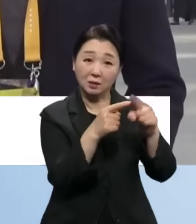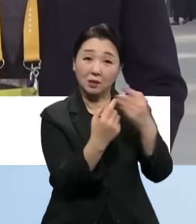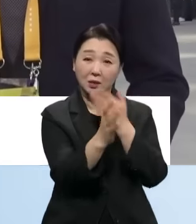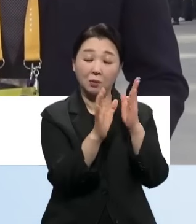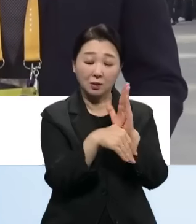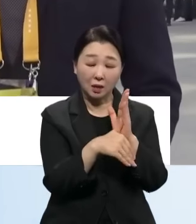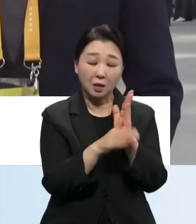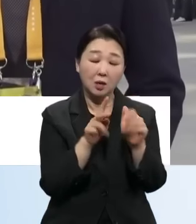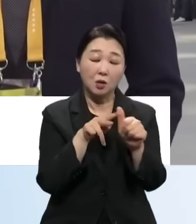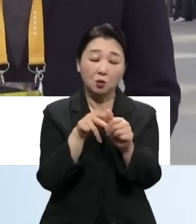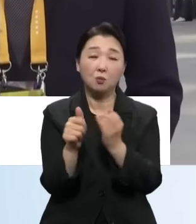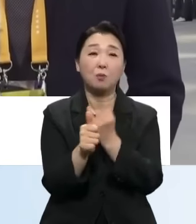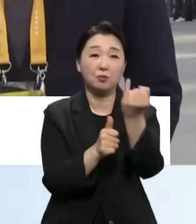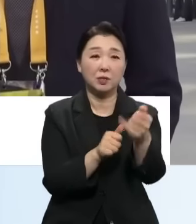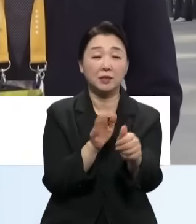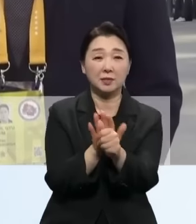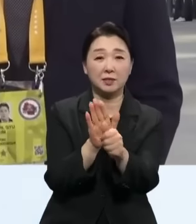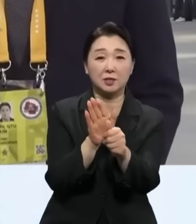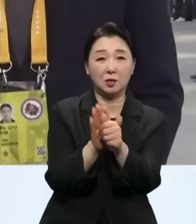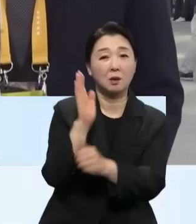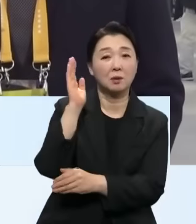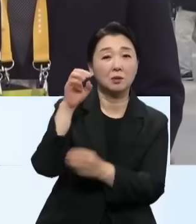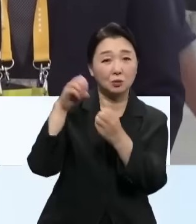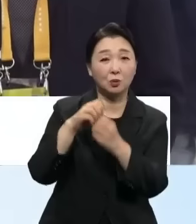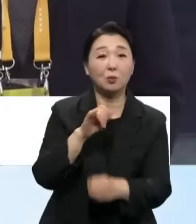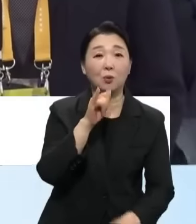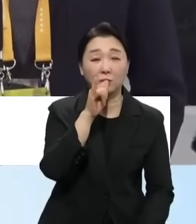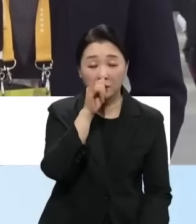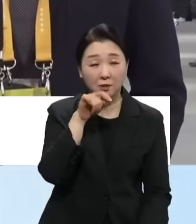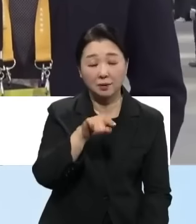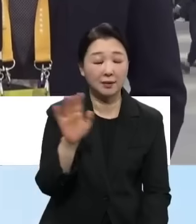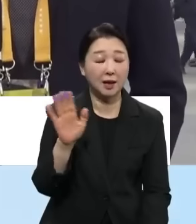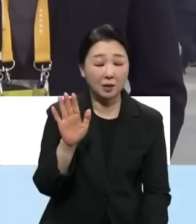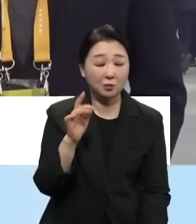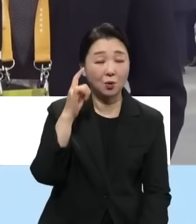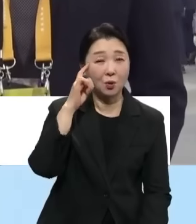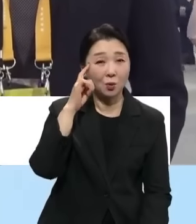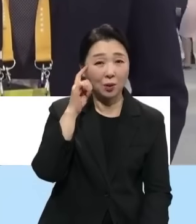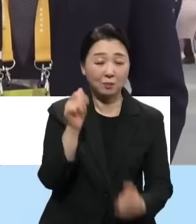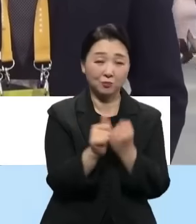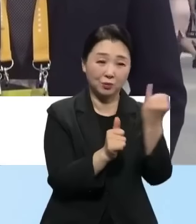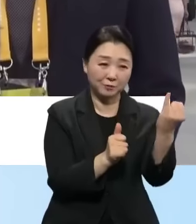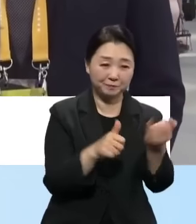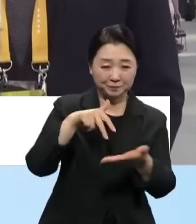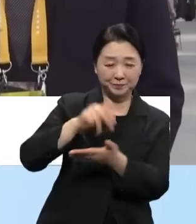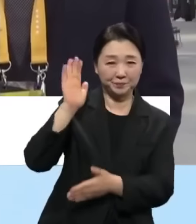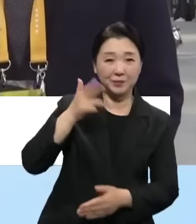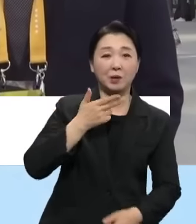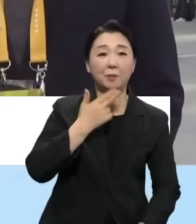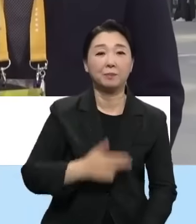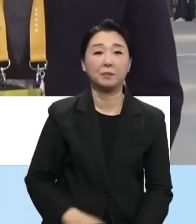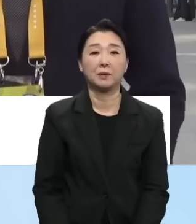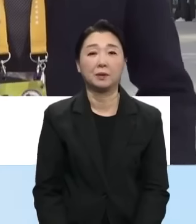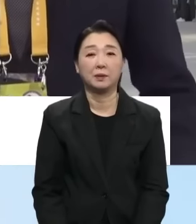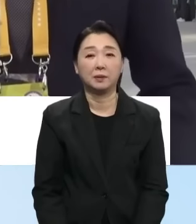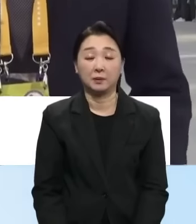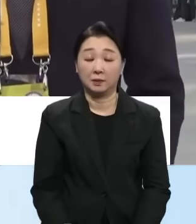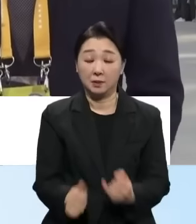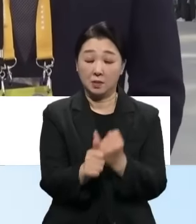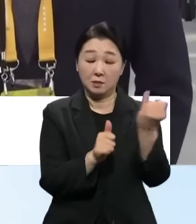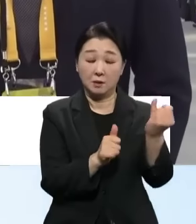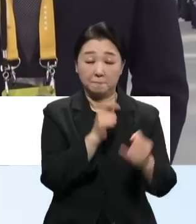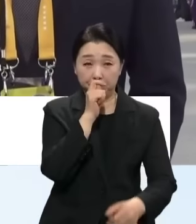부인이 직접 지지 연설을 하는 전통이 있었는데요. 이를 깨고 멜라니아는 연단에 오르지 않을 걸로 보입니다. 멜라니아의